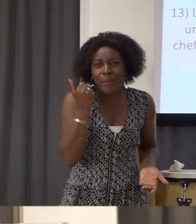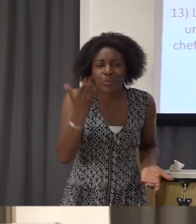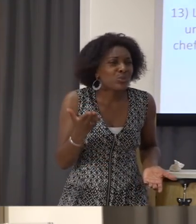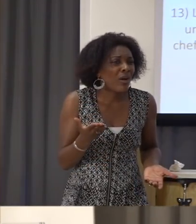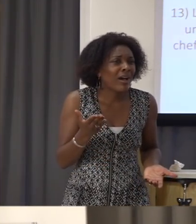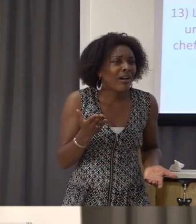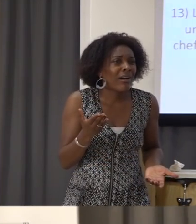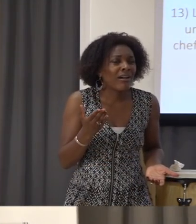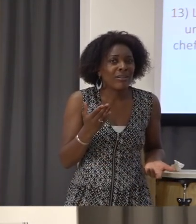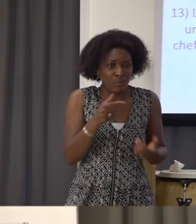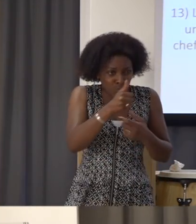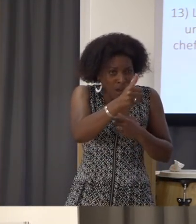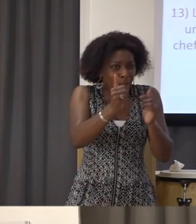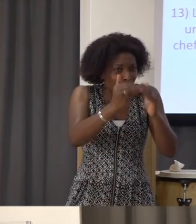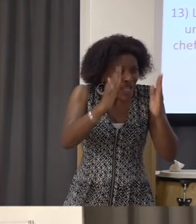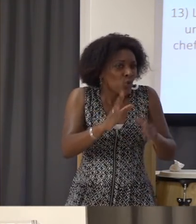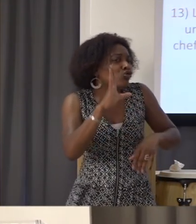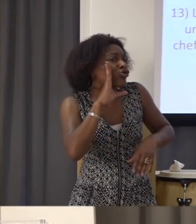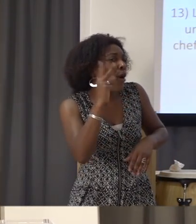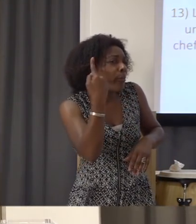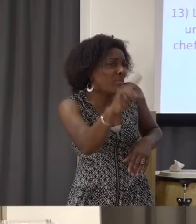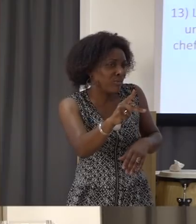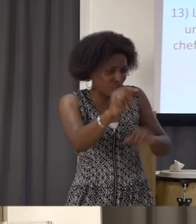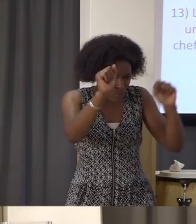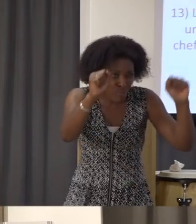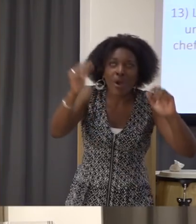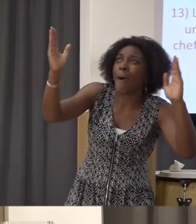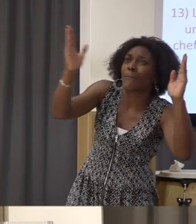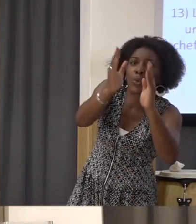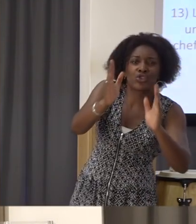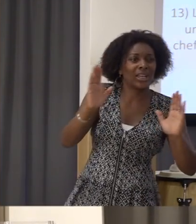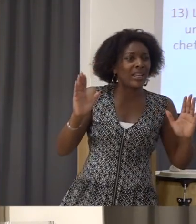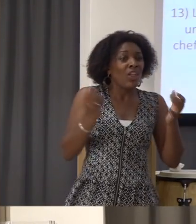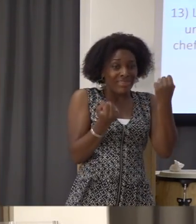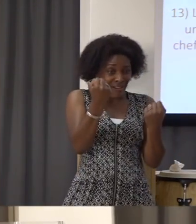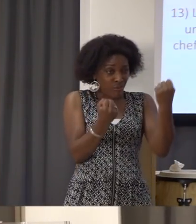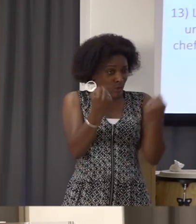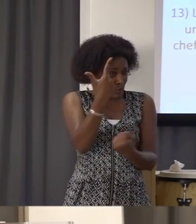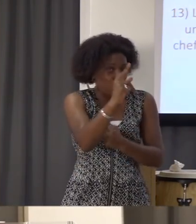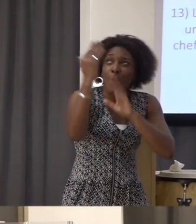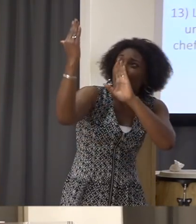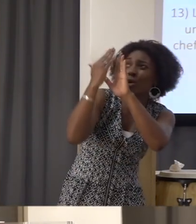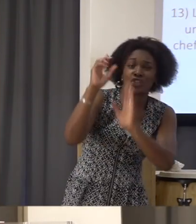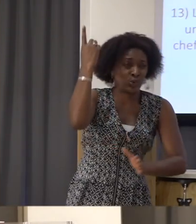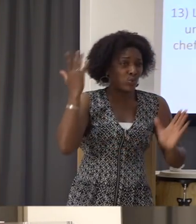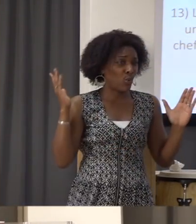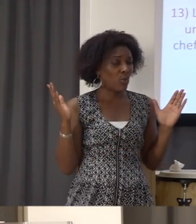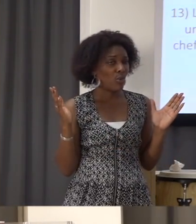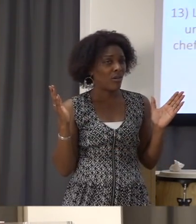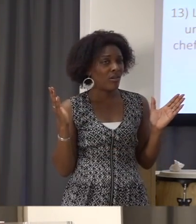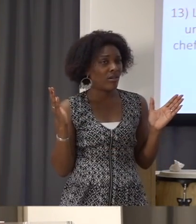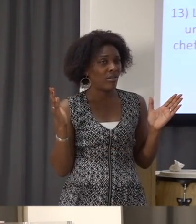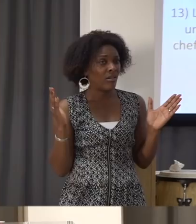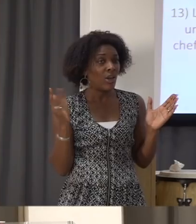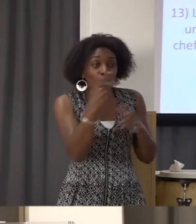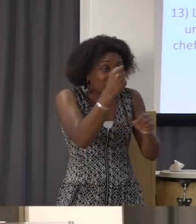Dieu. Dans ta maison, tu peux t'approcher de Dieu. Dans ta voiture, tu peux t'approcher de Dieu.